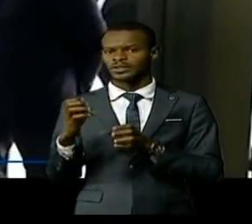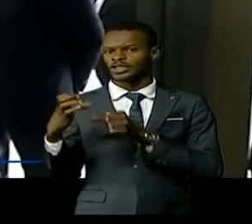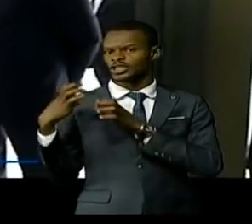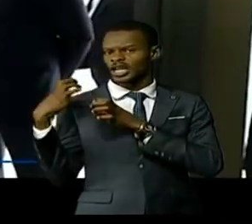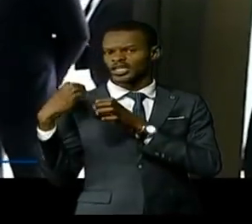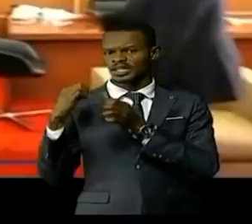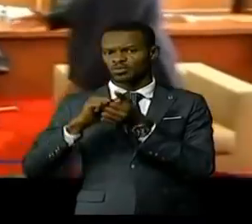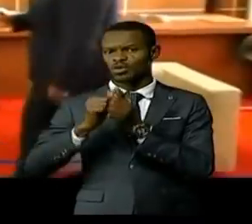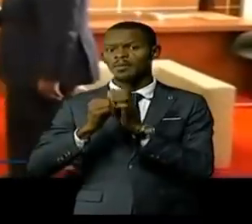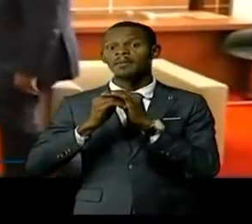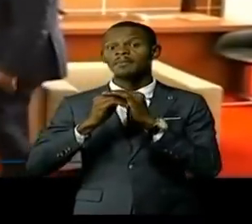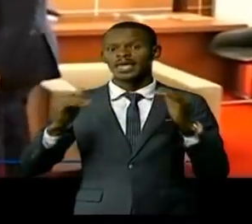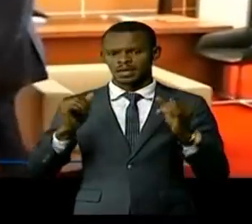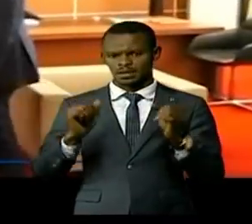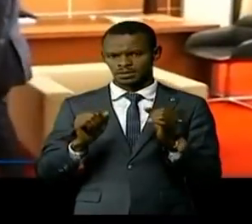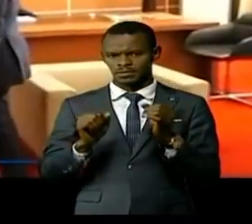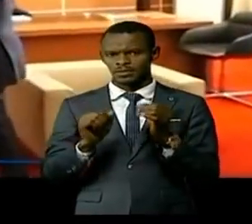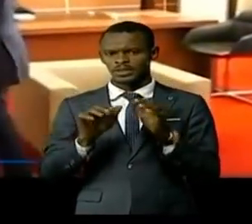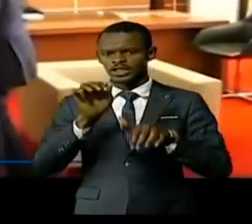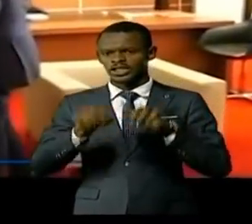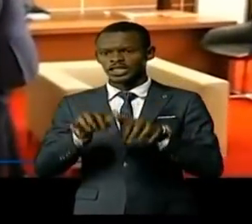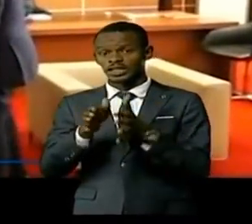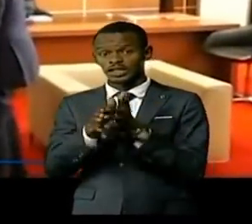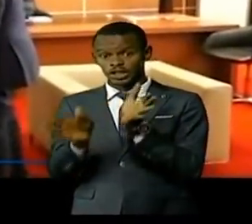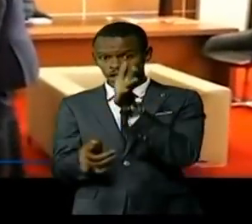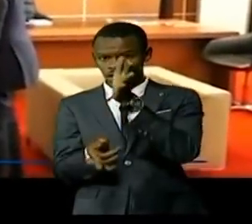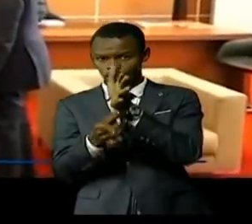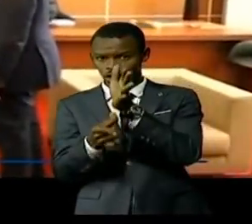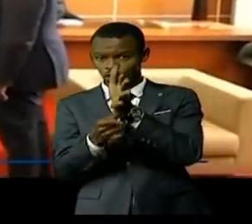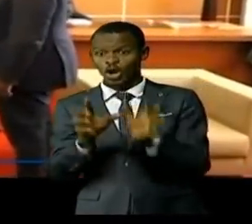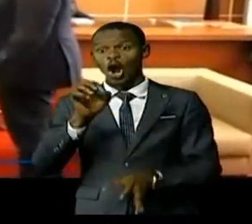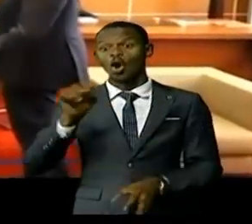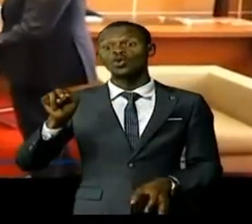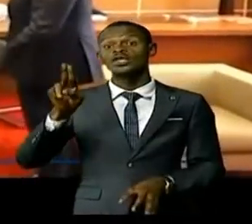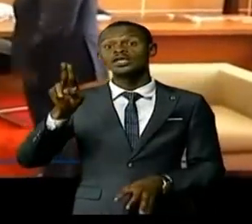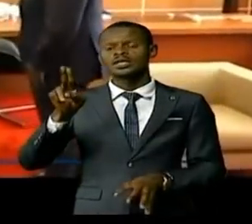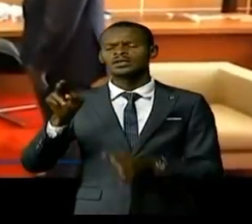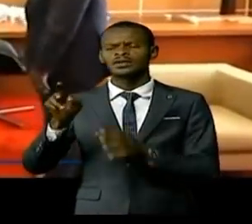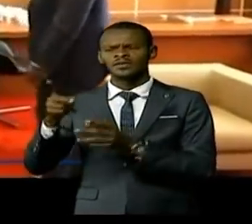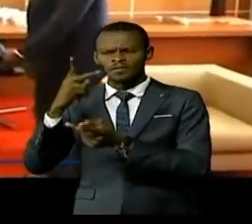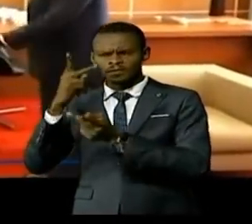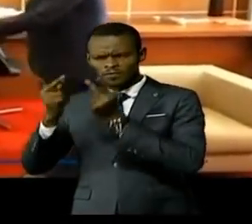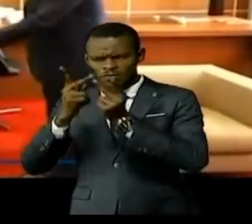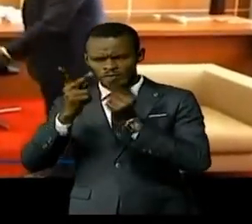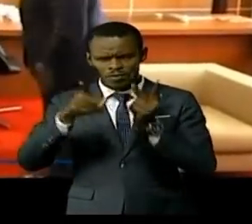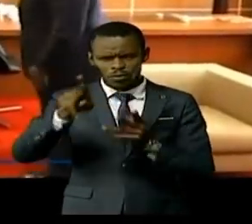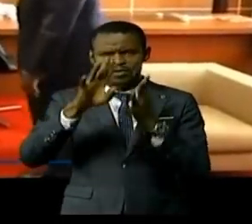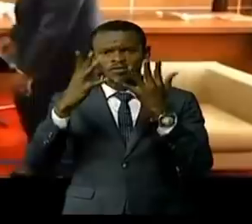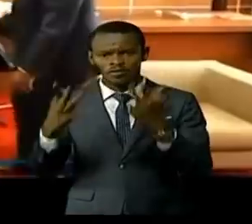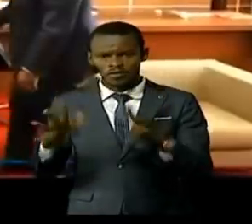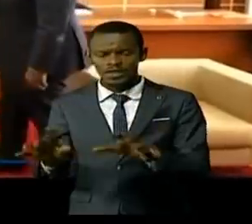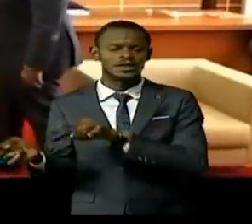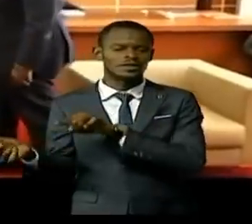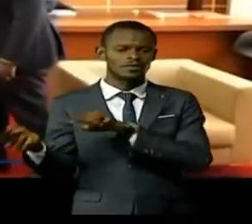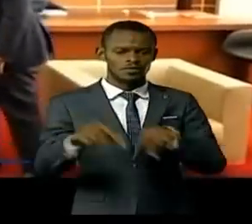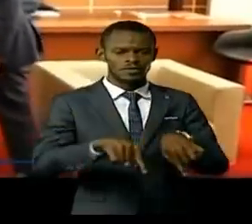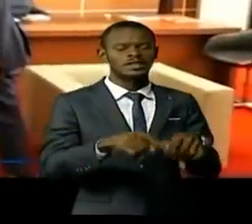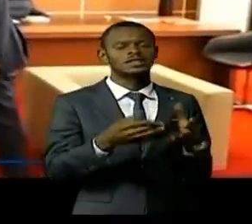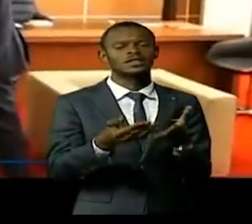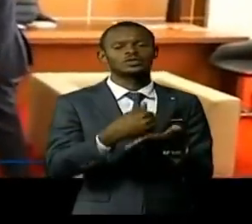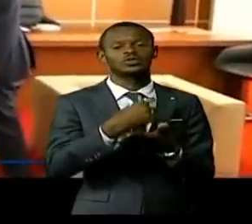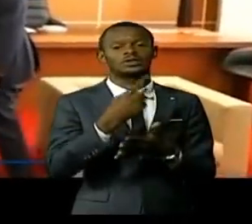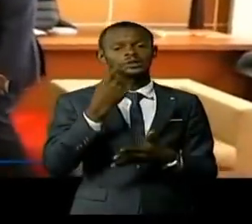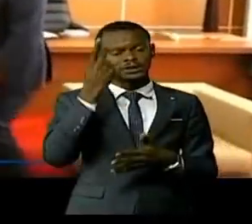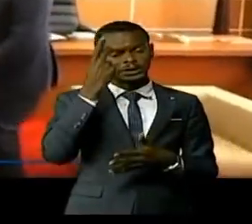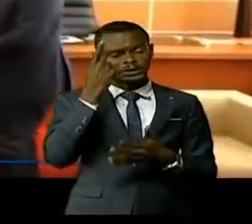une séance de travail avec le Premier ministre Jean-Michel Samalou Kondé Kyenge, ce mercredi 23 février 2022 à l'immeuble du